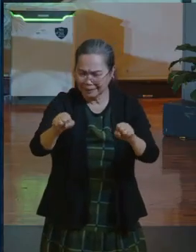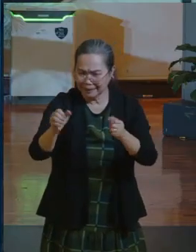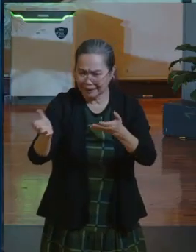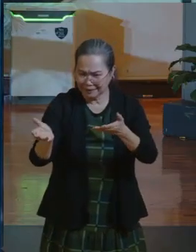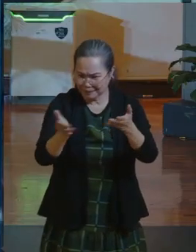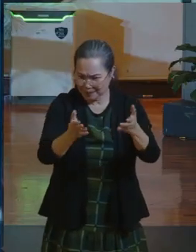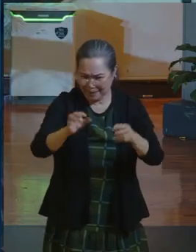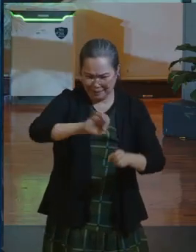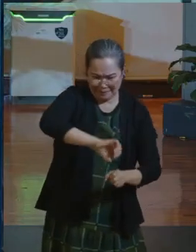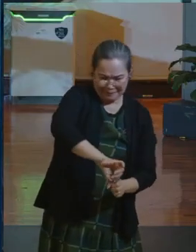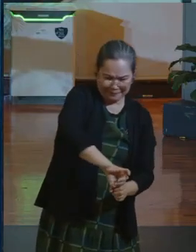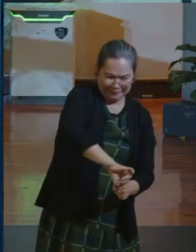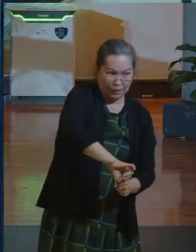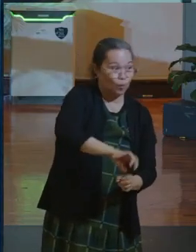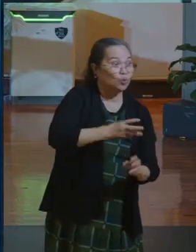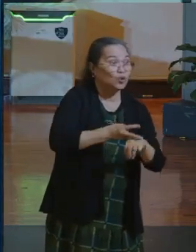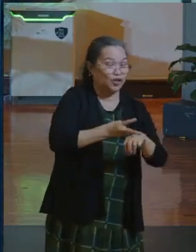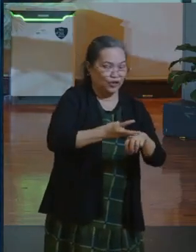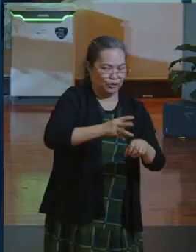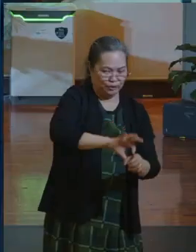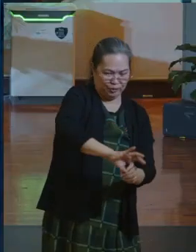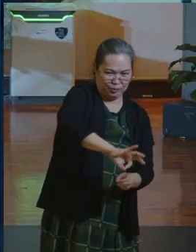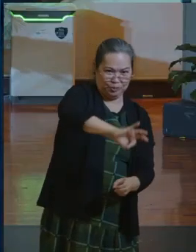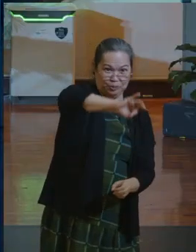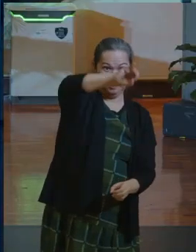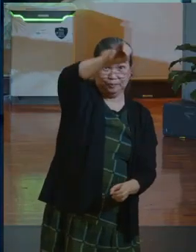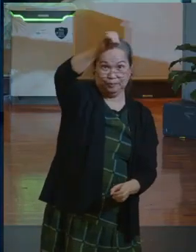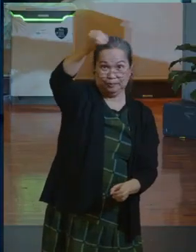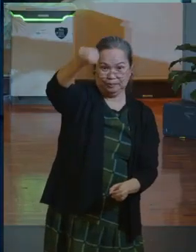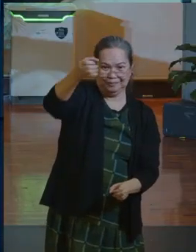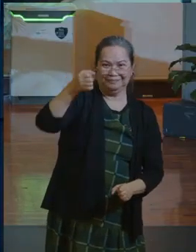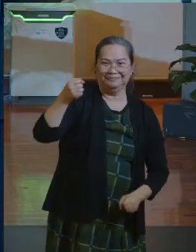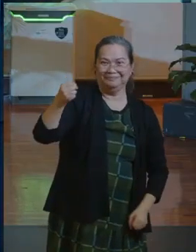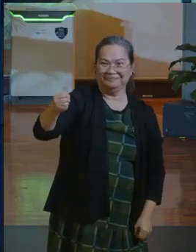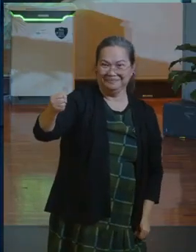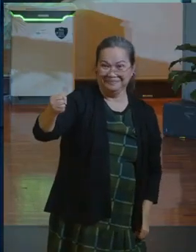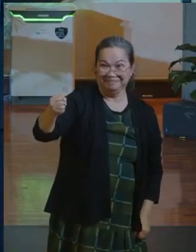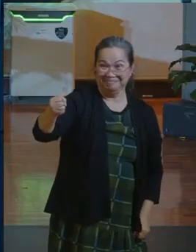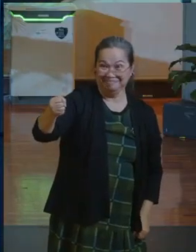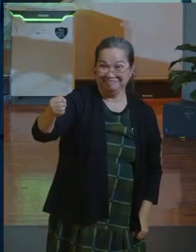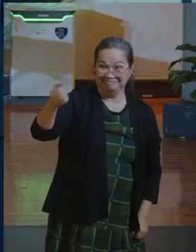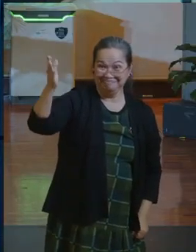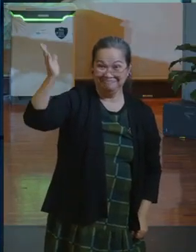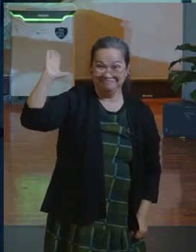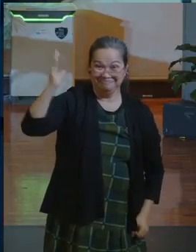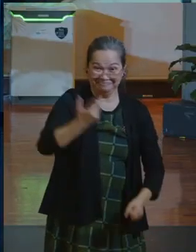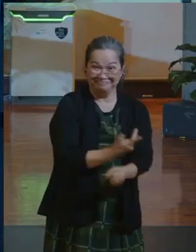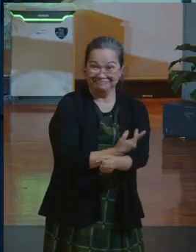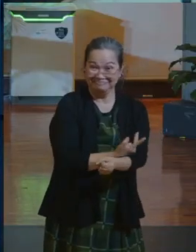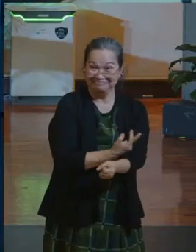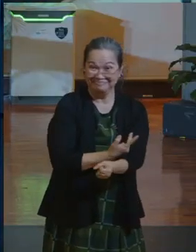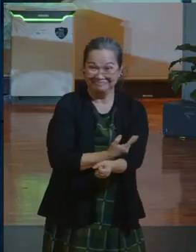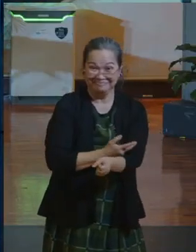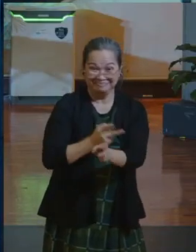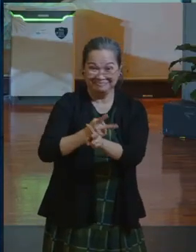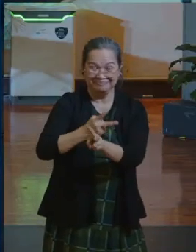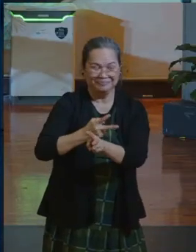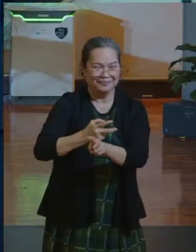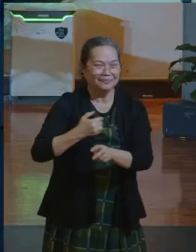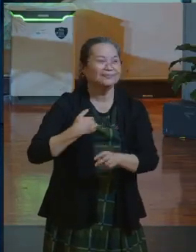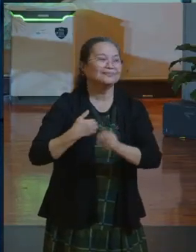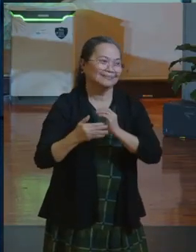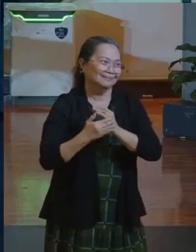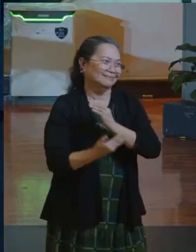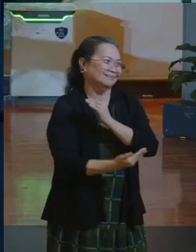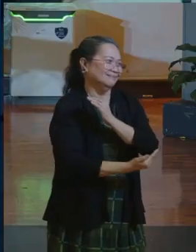staff. Si Matthew naman, meron din siyang parang pwedeng magdala ng bag.